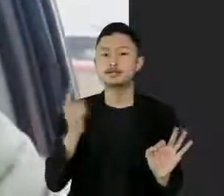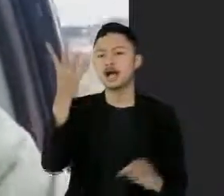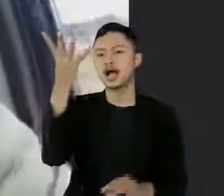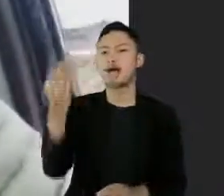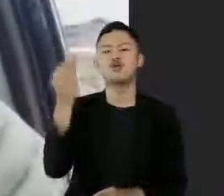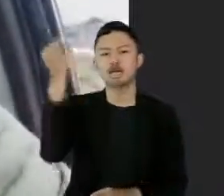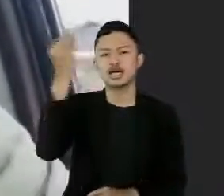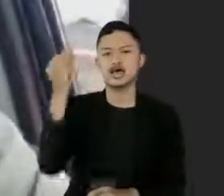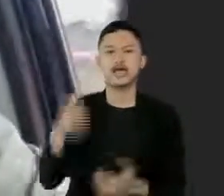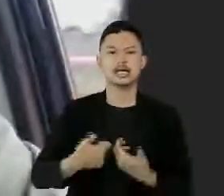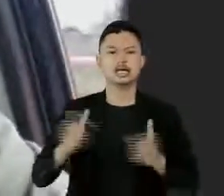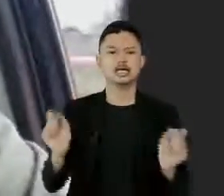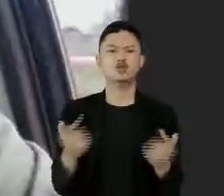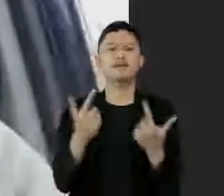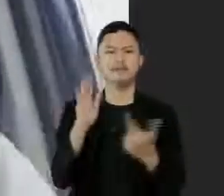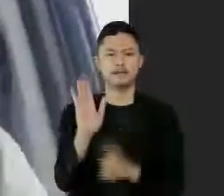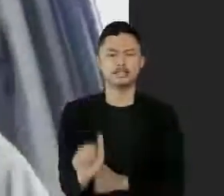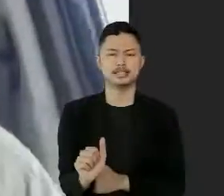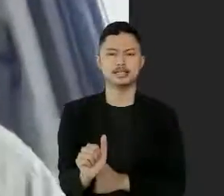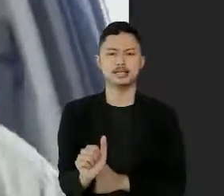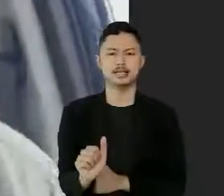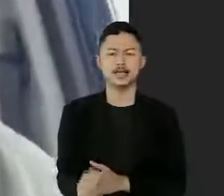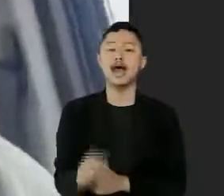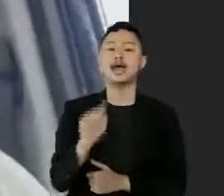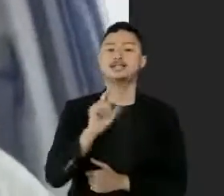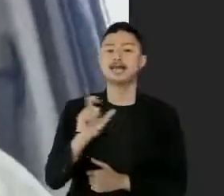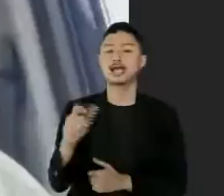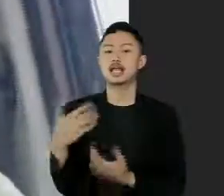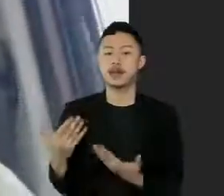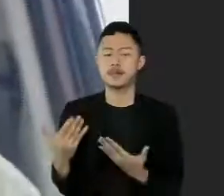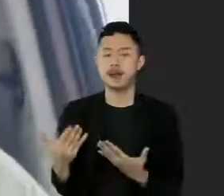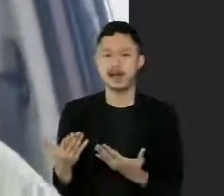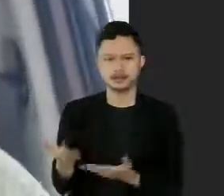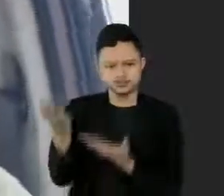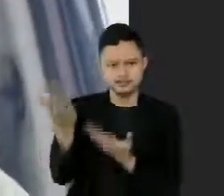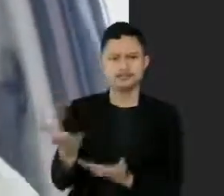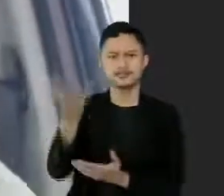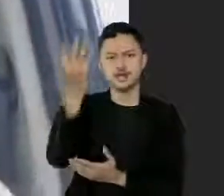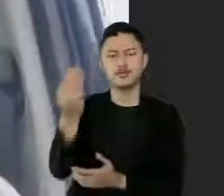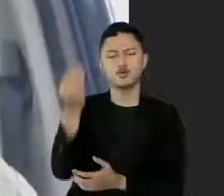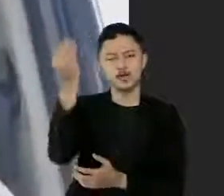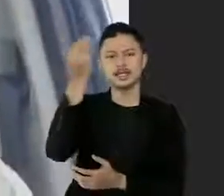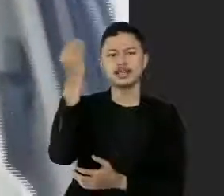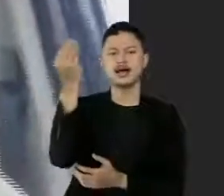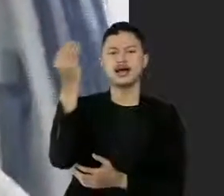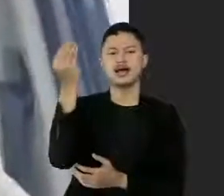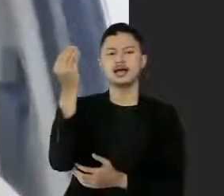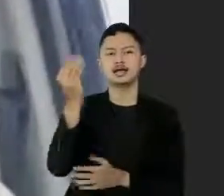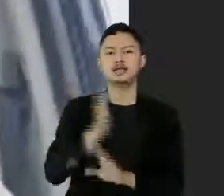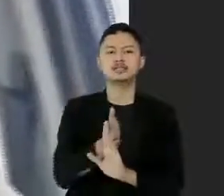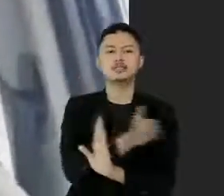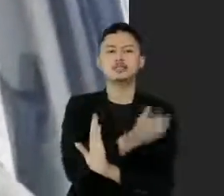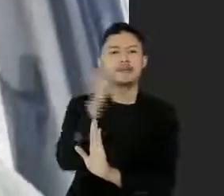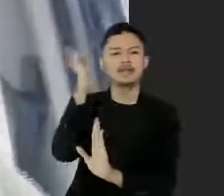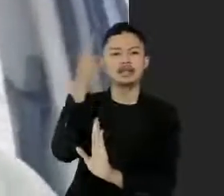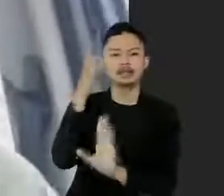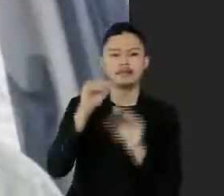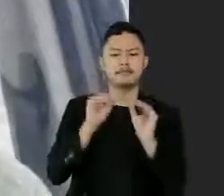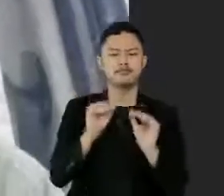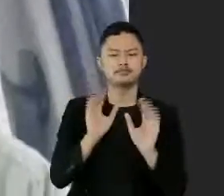inilah teman-teman desa wisata sebenarnya sudah melakukan hal-hal yang itu sudah sesuai dengan apa yang dianjurkan